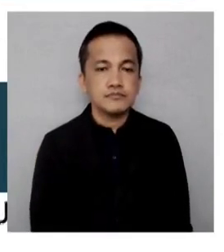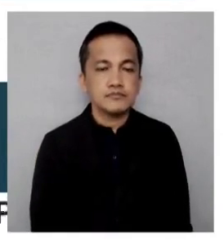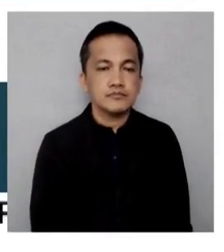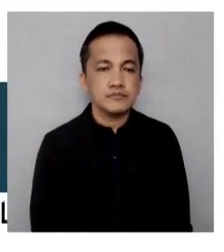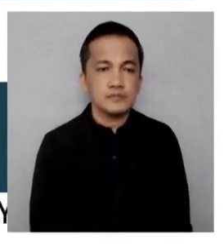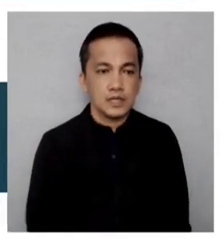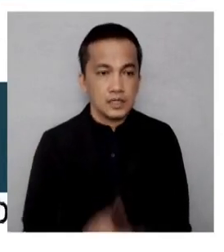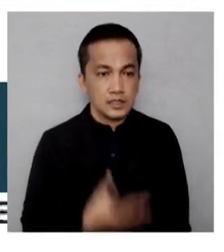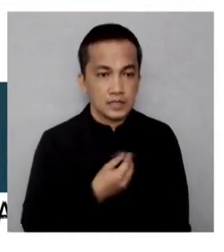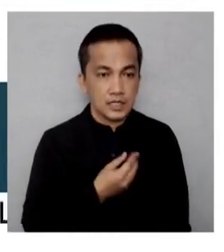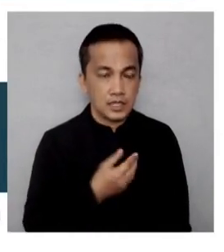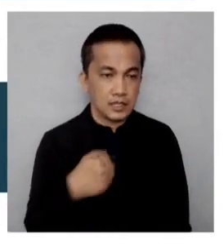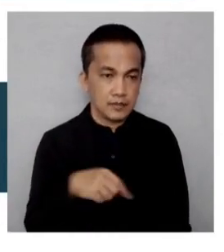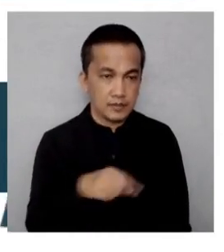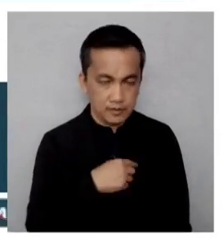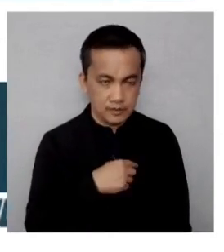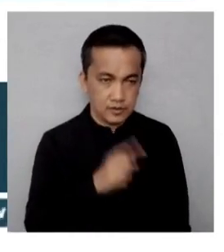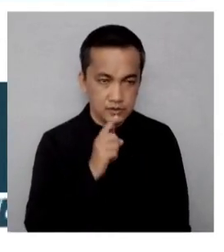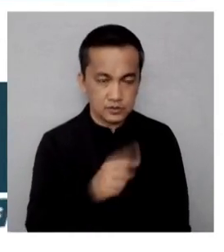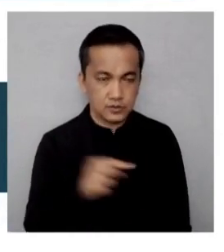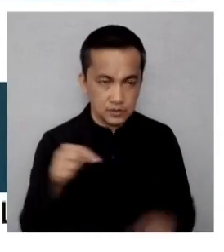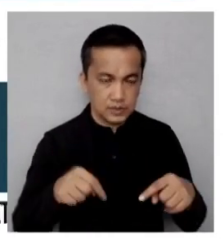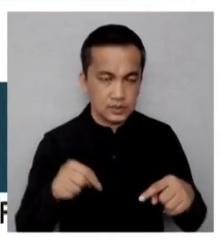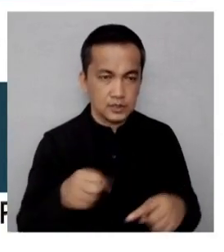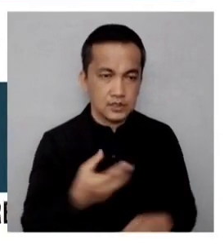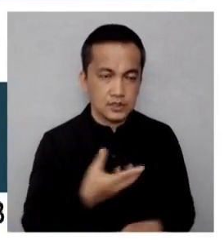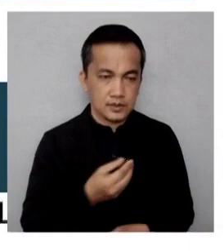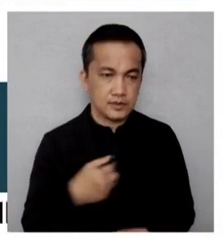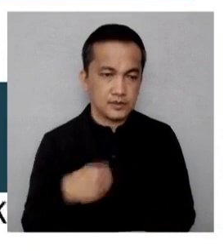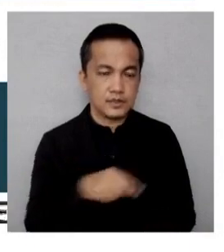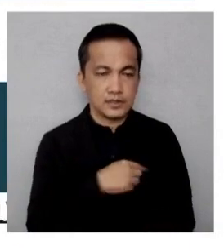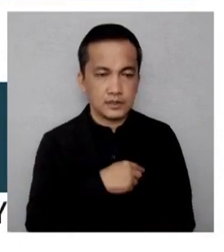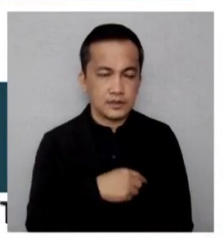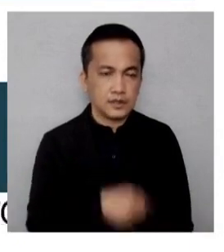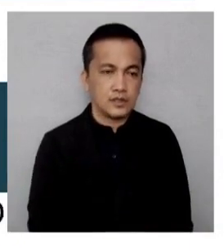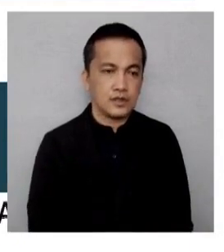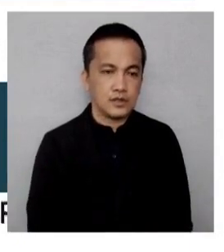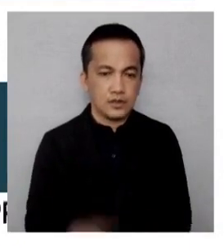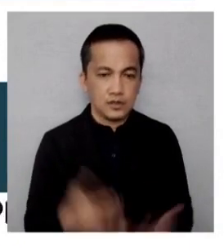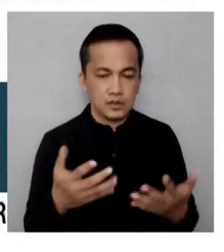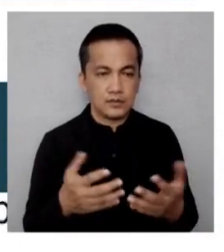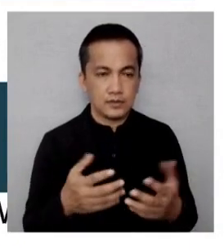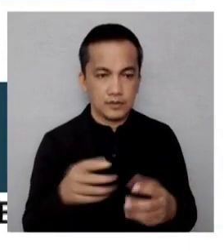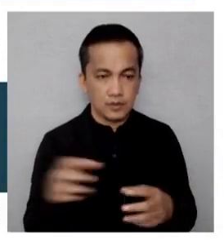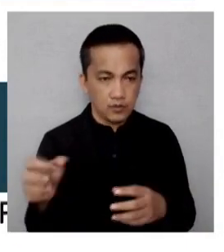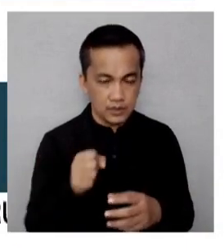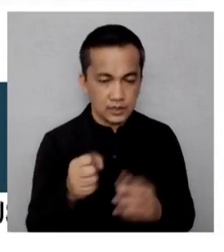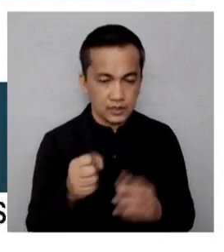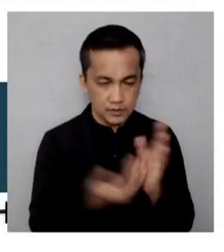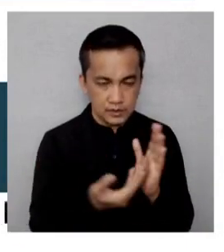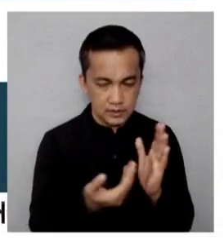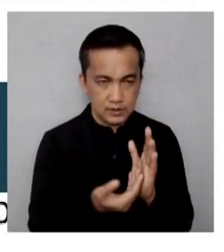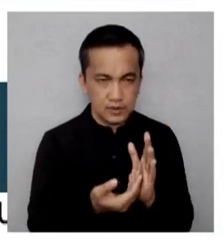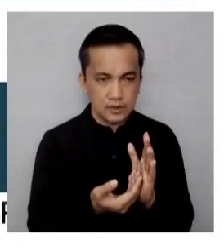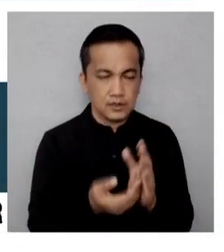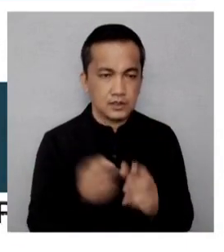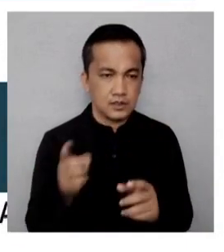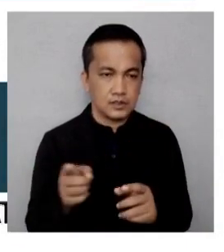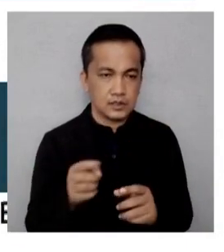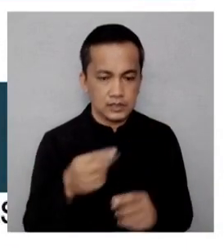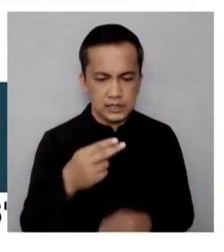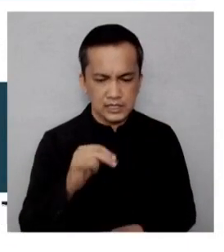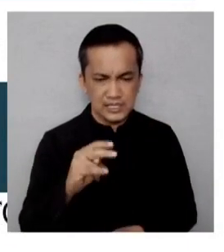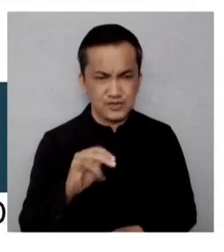nangangamba kami, no? At ito na talaga yung pinangangambahan natin, na kung wala silang makuhang mga ebidensya to that heinous